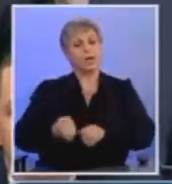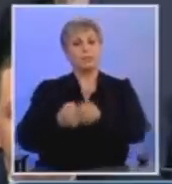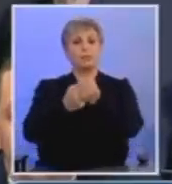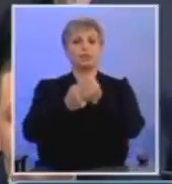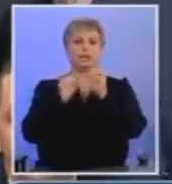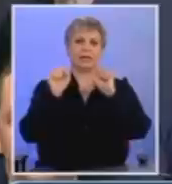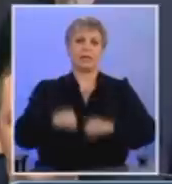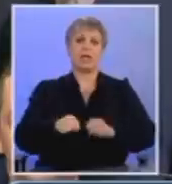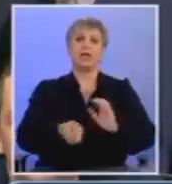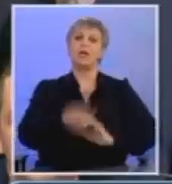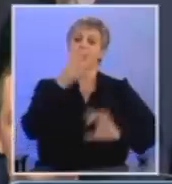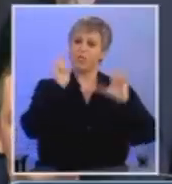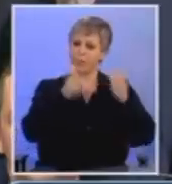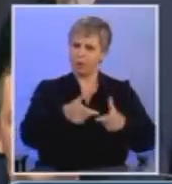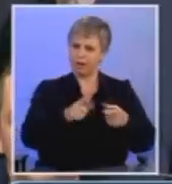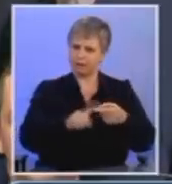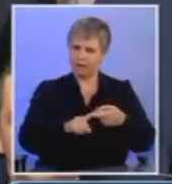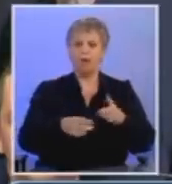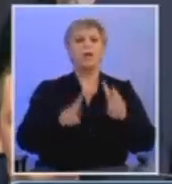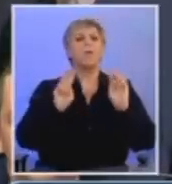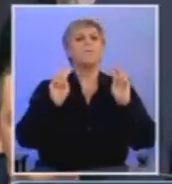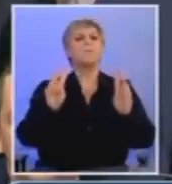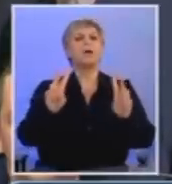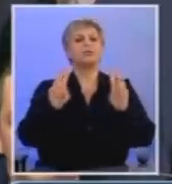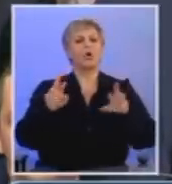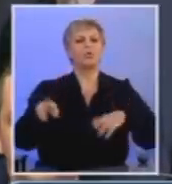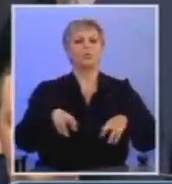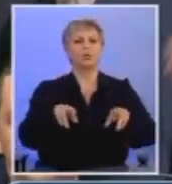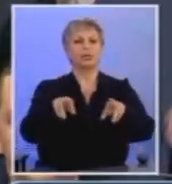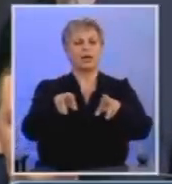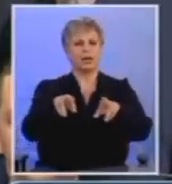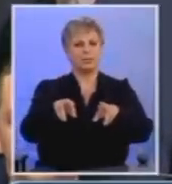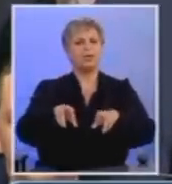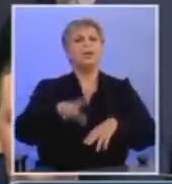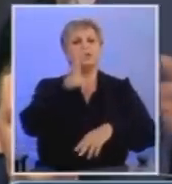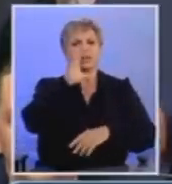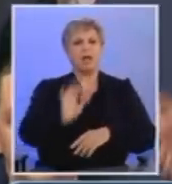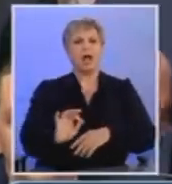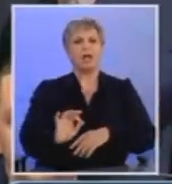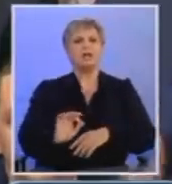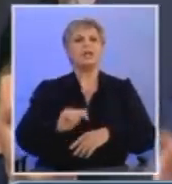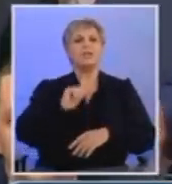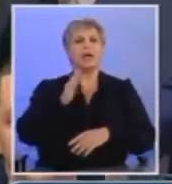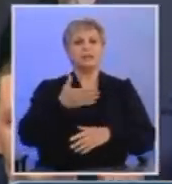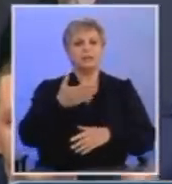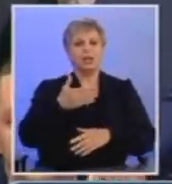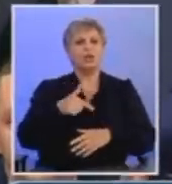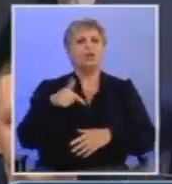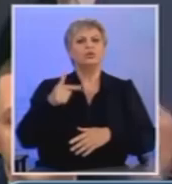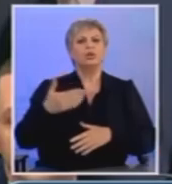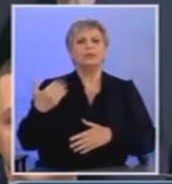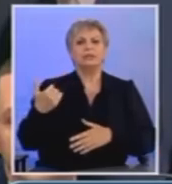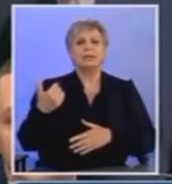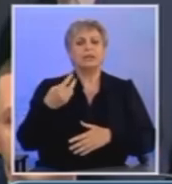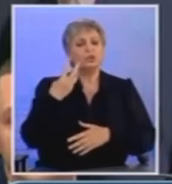τη Νέα Δημοκρατία, το ΠΑΣΟΚ και το Ποτάμι, γιατί πράγματι το όχι το δικό τους του